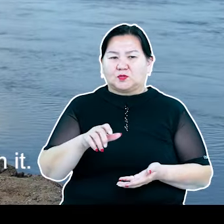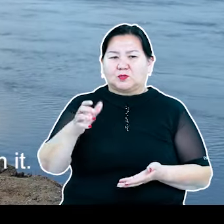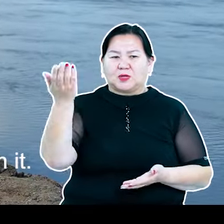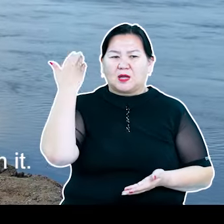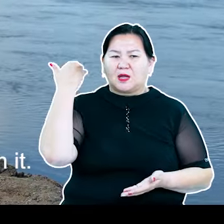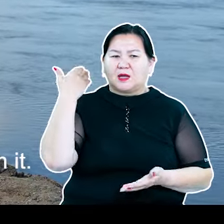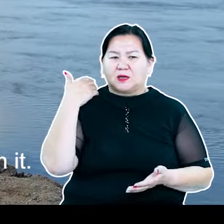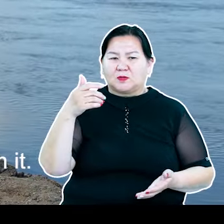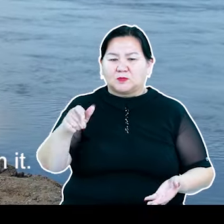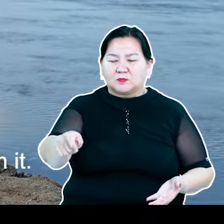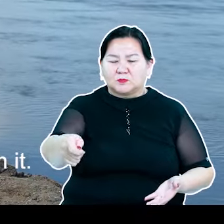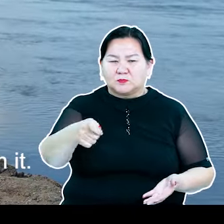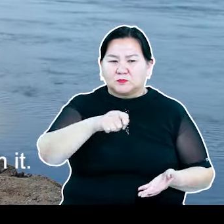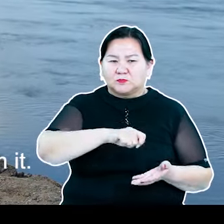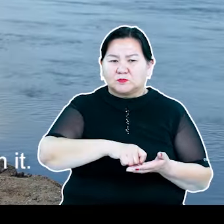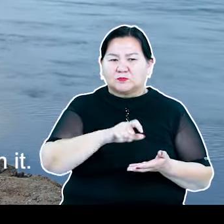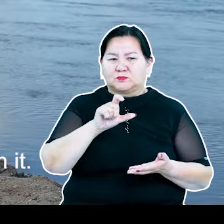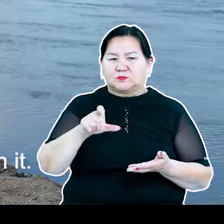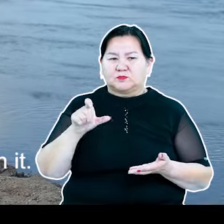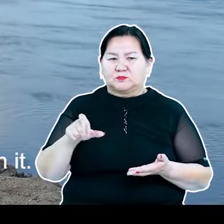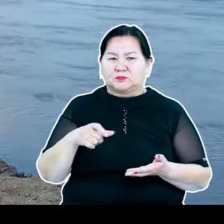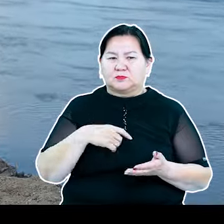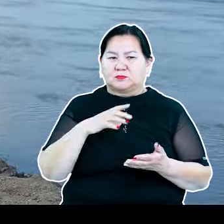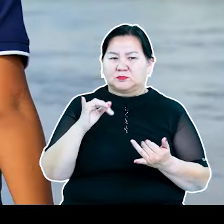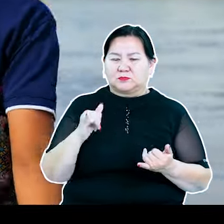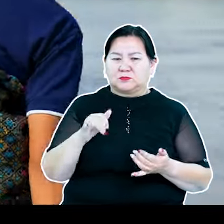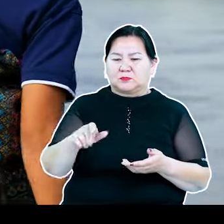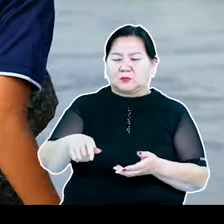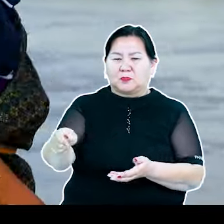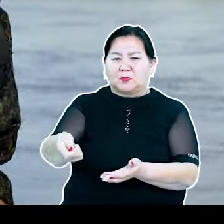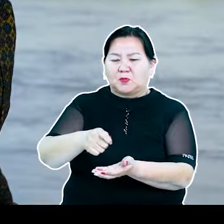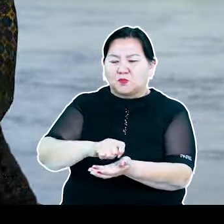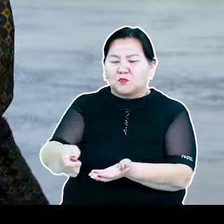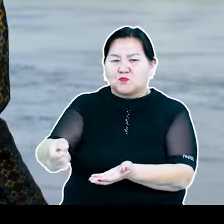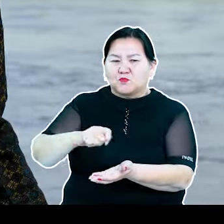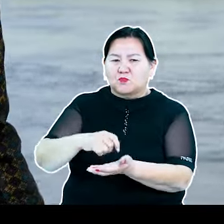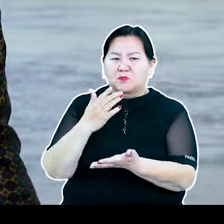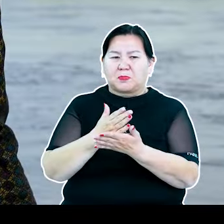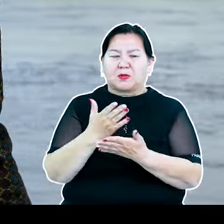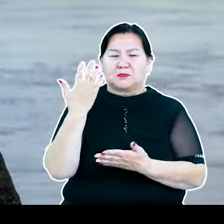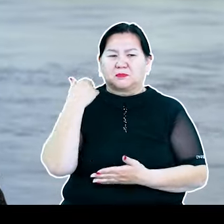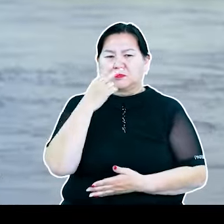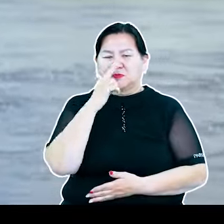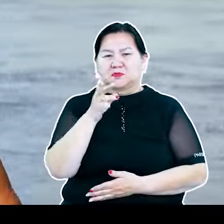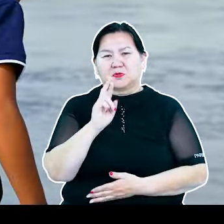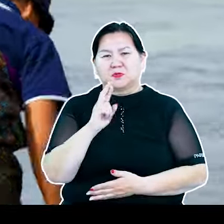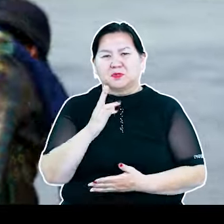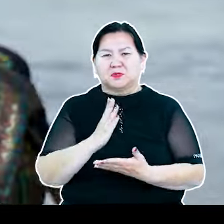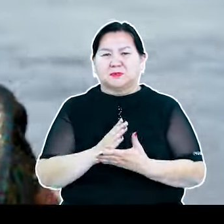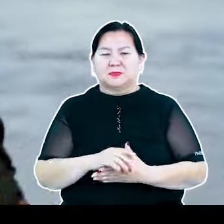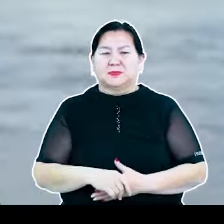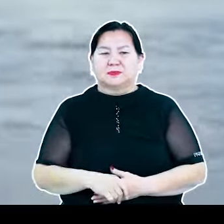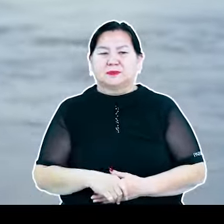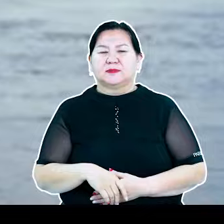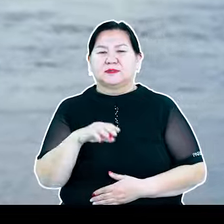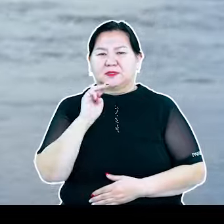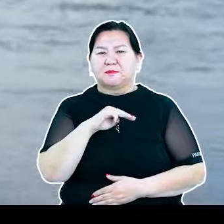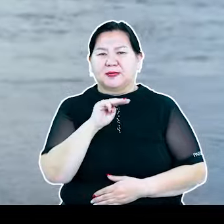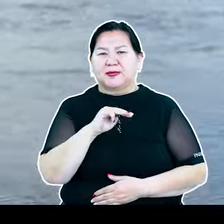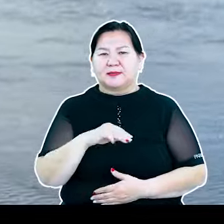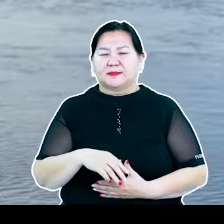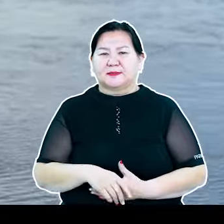Яг энэ хэрэгтэй зогсоод усаа авч үзье. Тэгсэн энэ жил нүүжрээ тарсан ч эндээс авдаг болсон байх юм. Өө тийм үү? Ачи юм